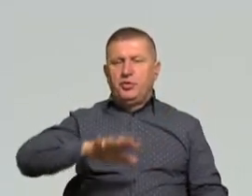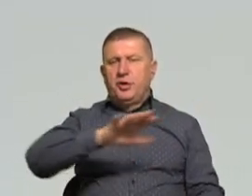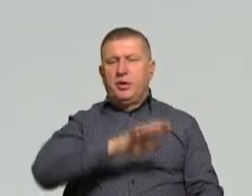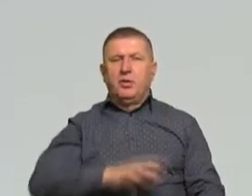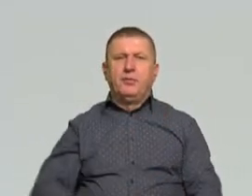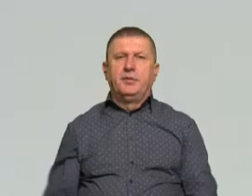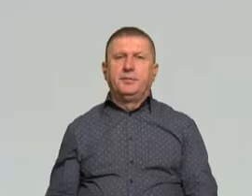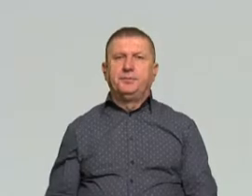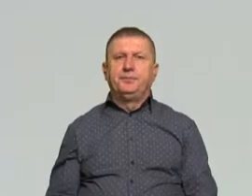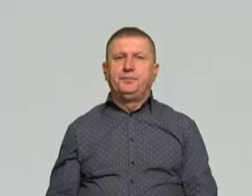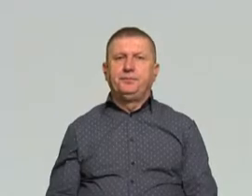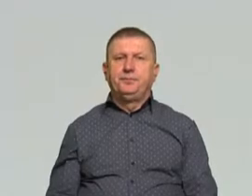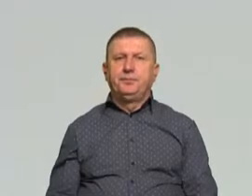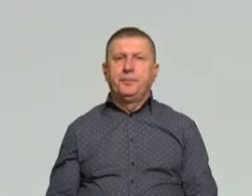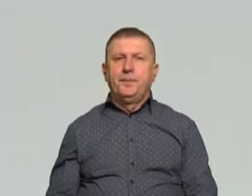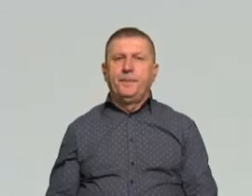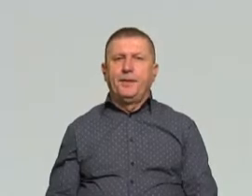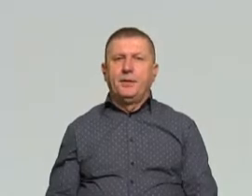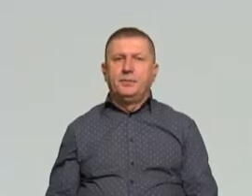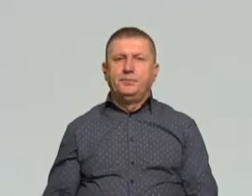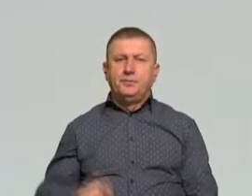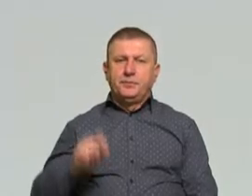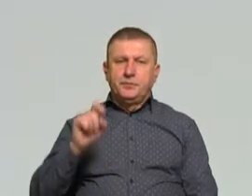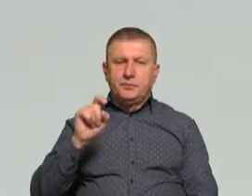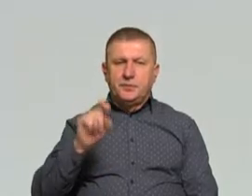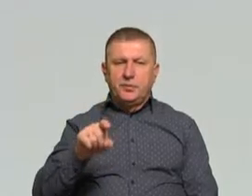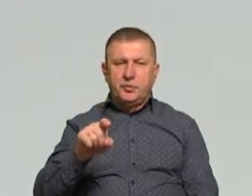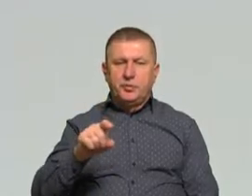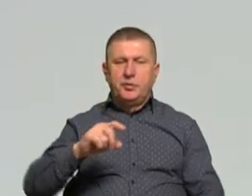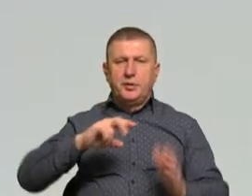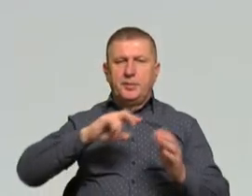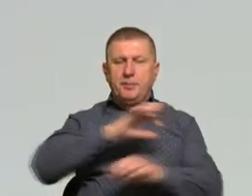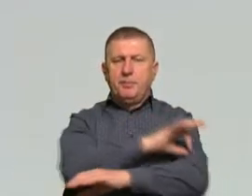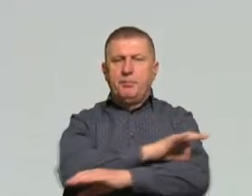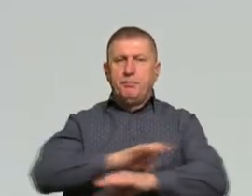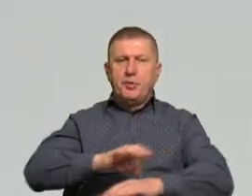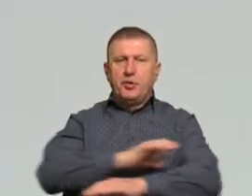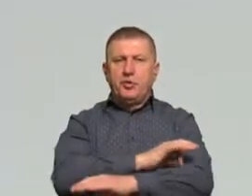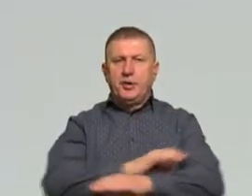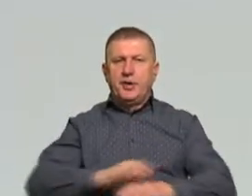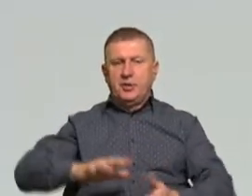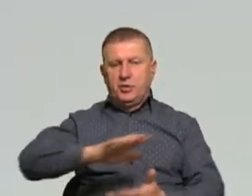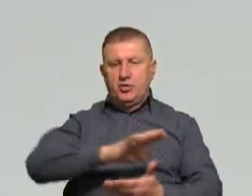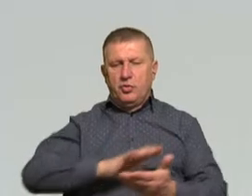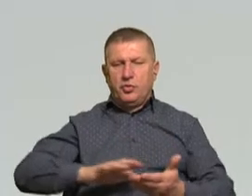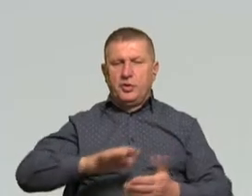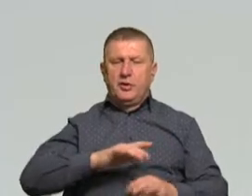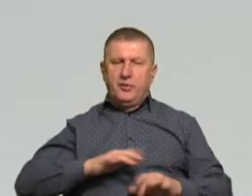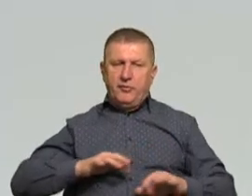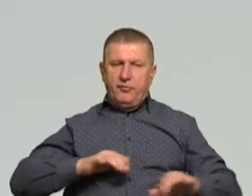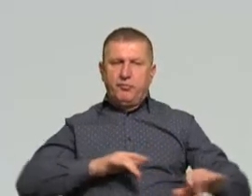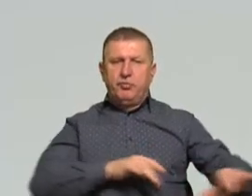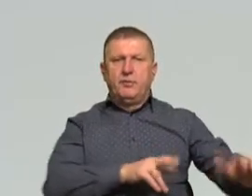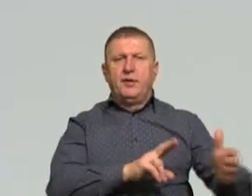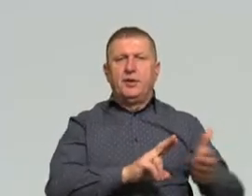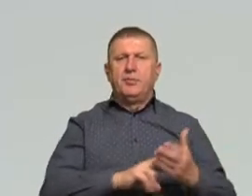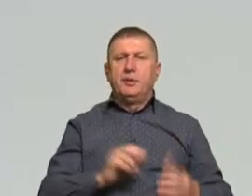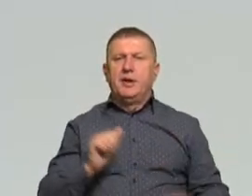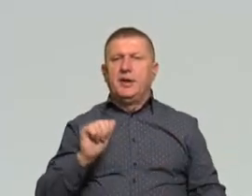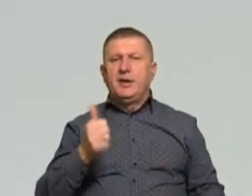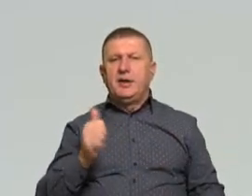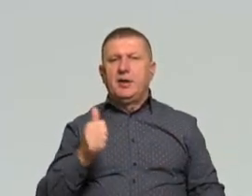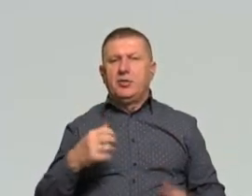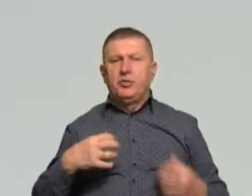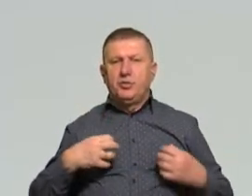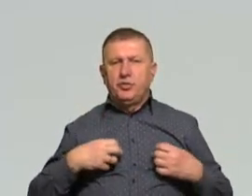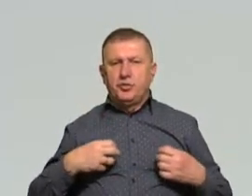osiedlowym. Przecież tutaj te projekty osiedlowe wpływają bezpośrednio na jakość życia mieszkańców. Należy to odwrócić.